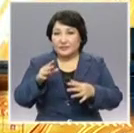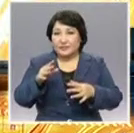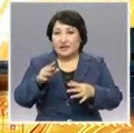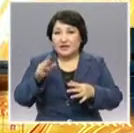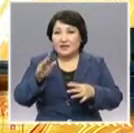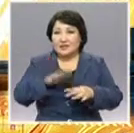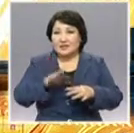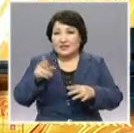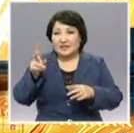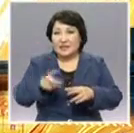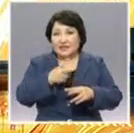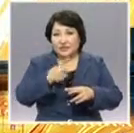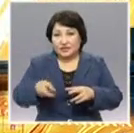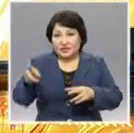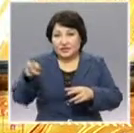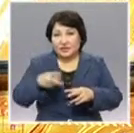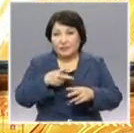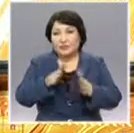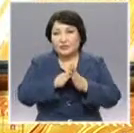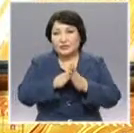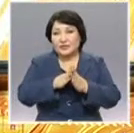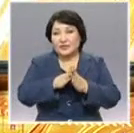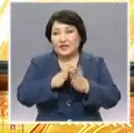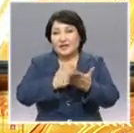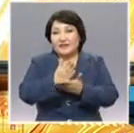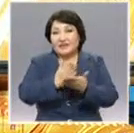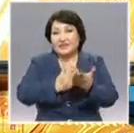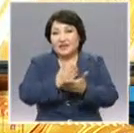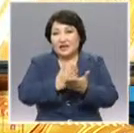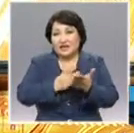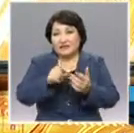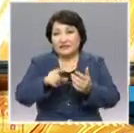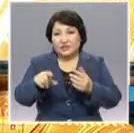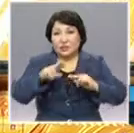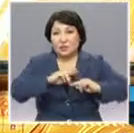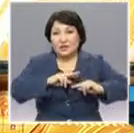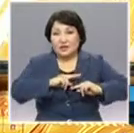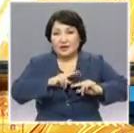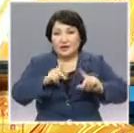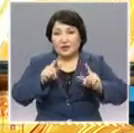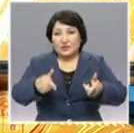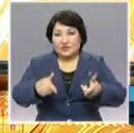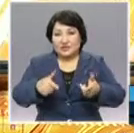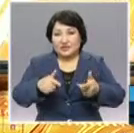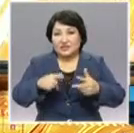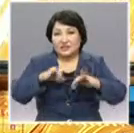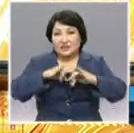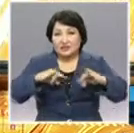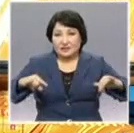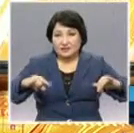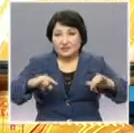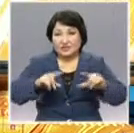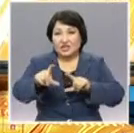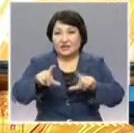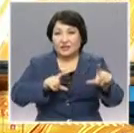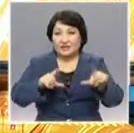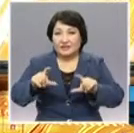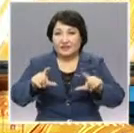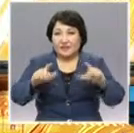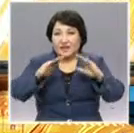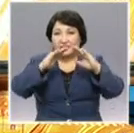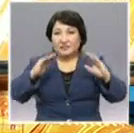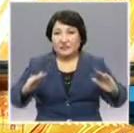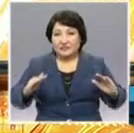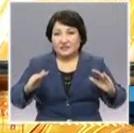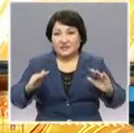Также установили по просьбе ветеранов труда, установили шахматные столы с навесами, где-то порядка 6 штук